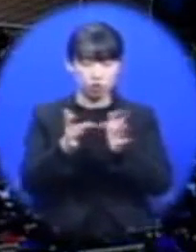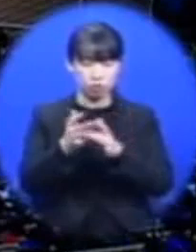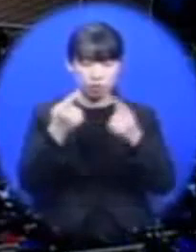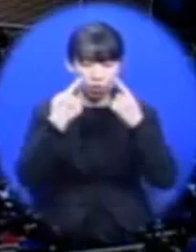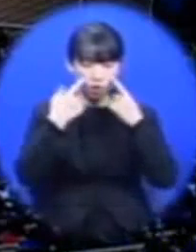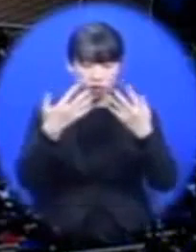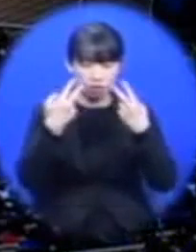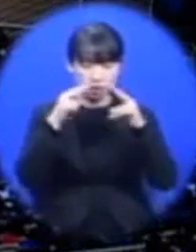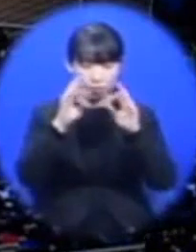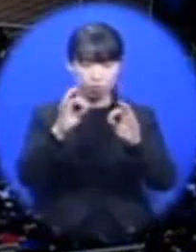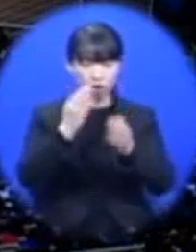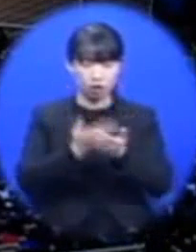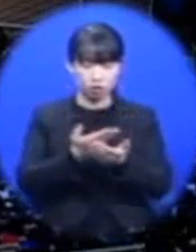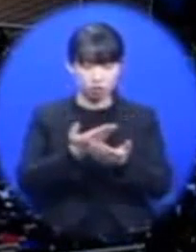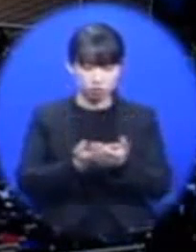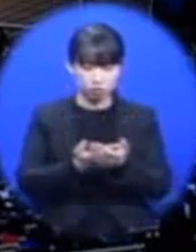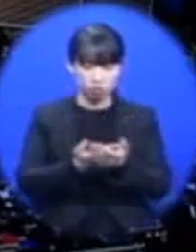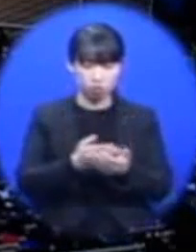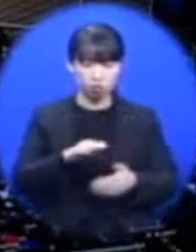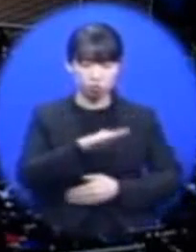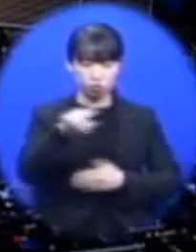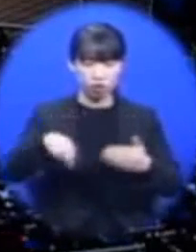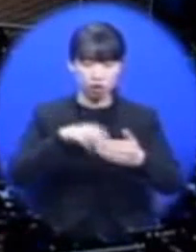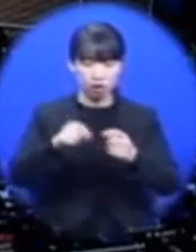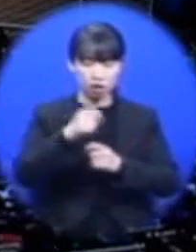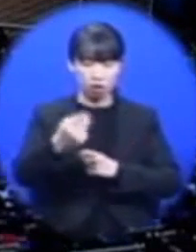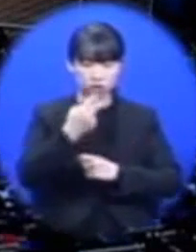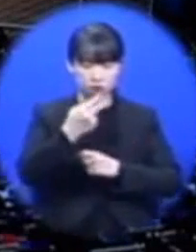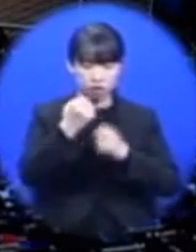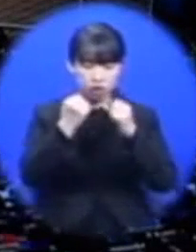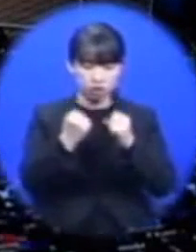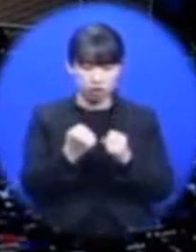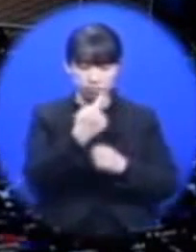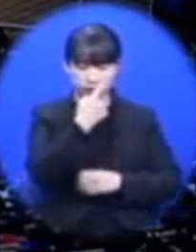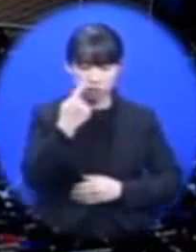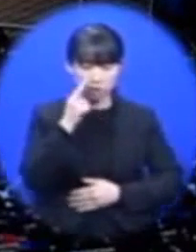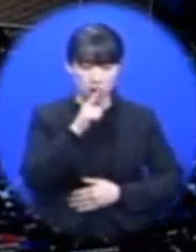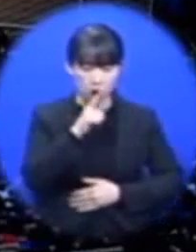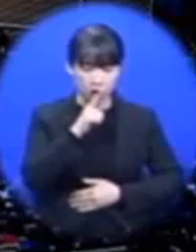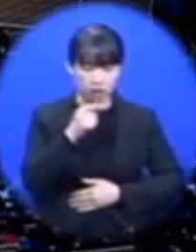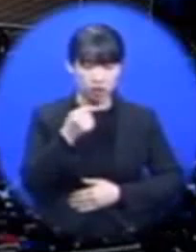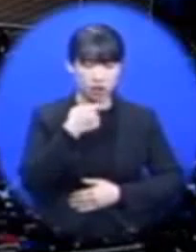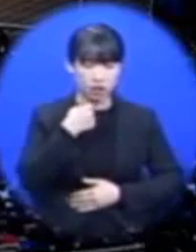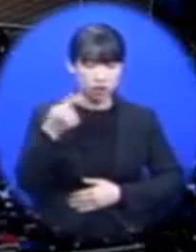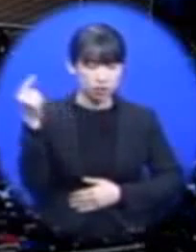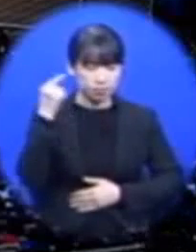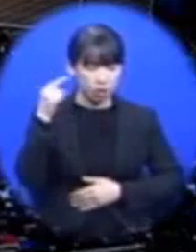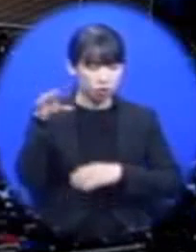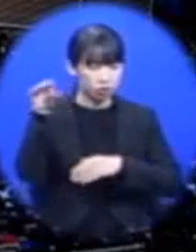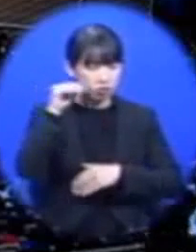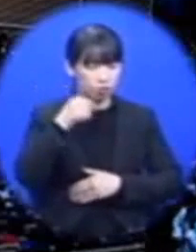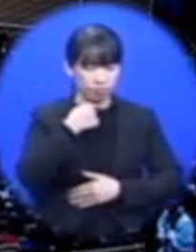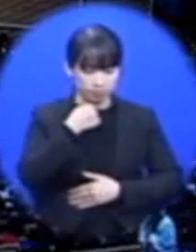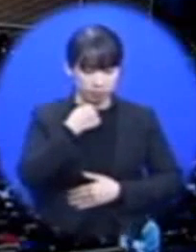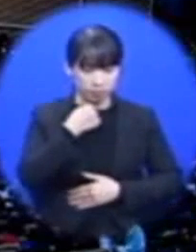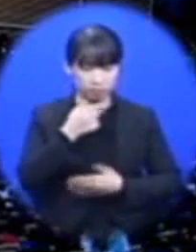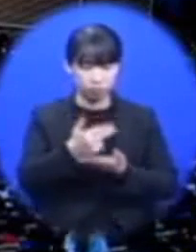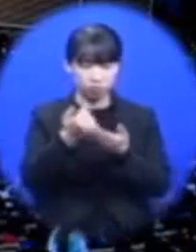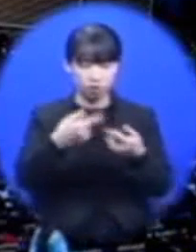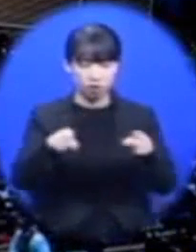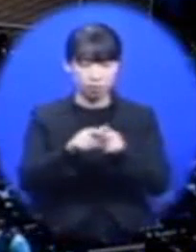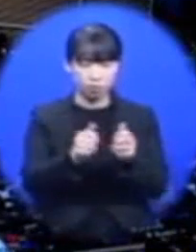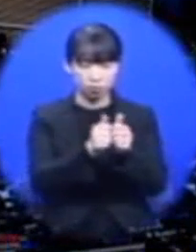안에서 우리에게 영생이 있음을 증언하시는 주님의 음성을 듣게 해주소서 주님과 동행하게